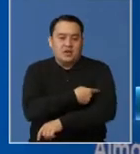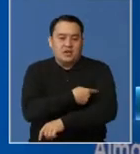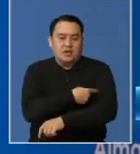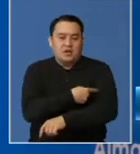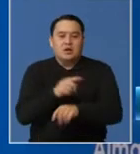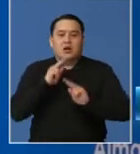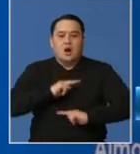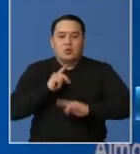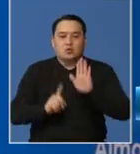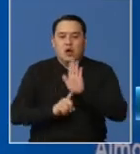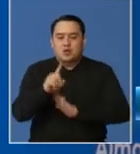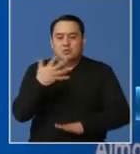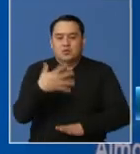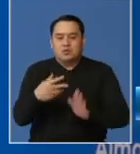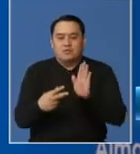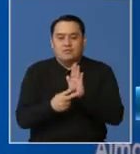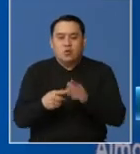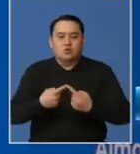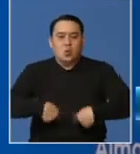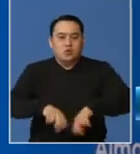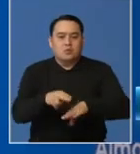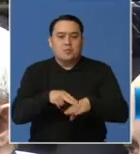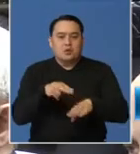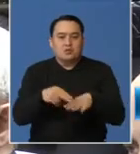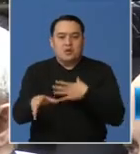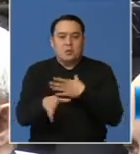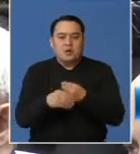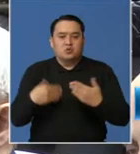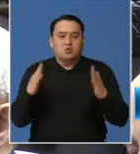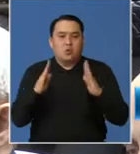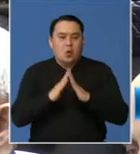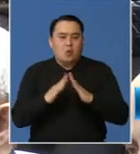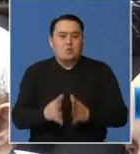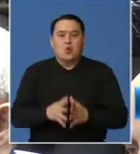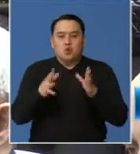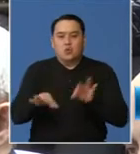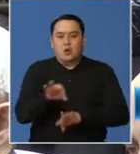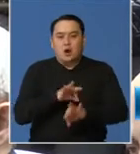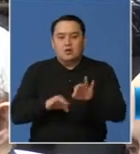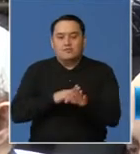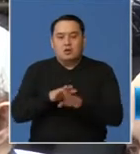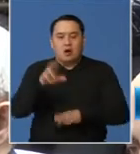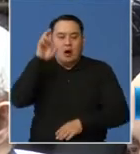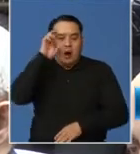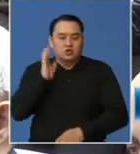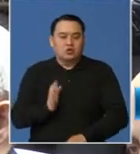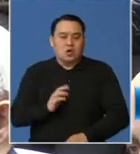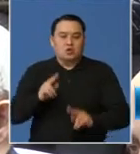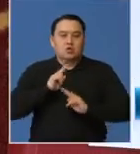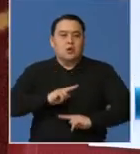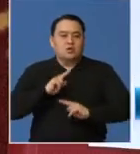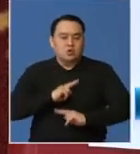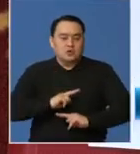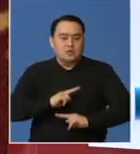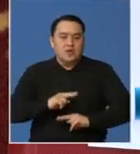Начнут работу еще 58 участковых пунктов, совмещенных с жильем. Большинство проектов реализуются в рамках государственно-частного